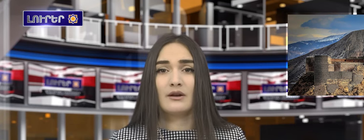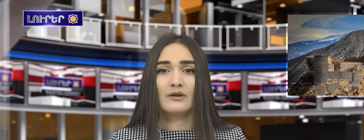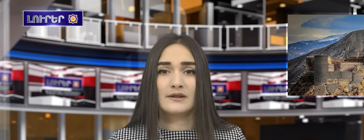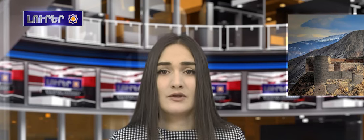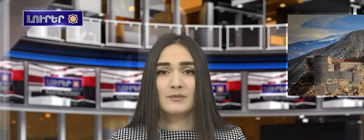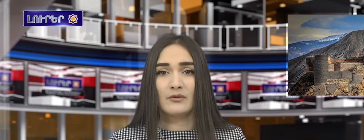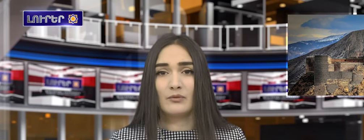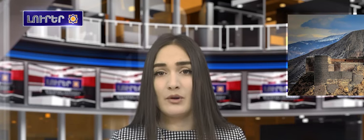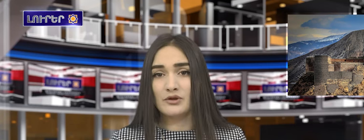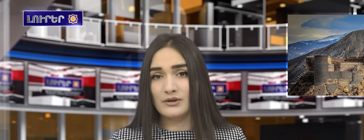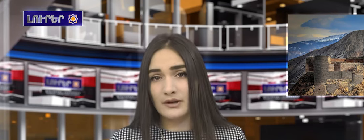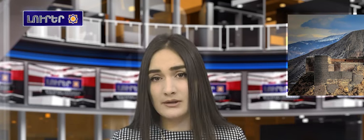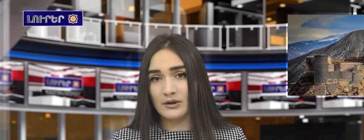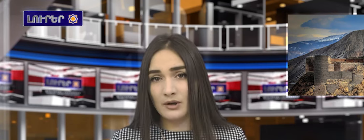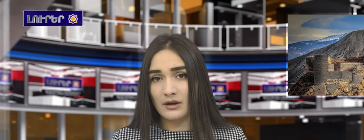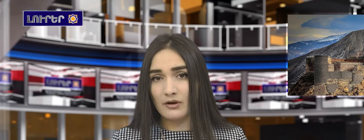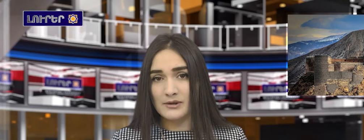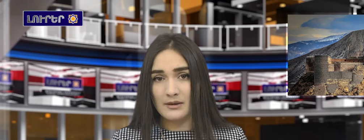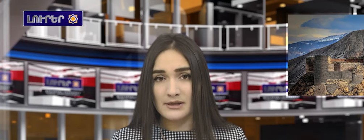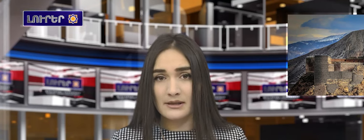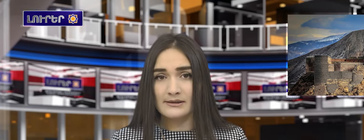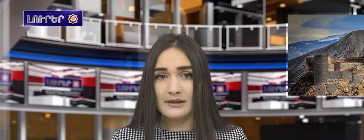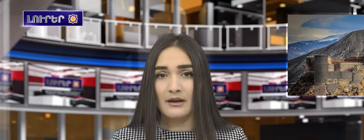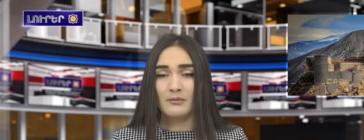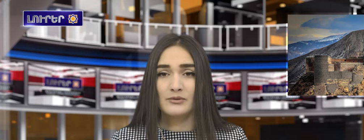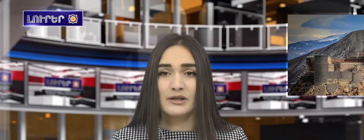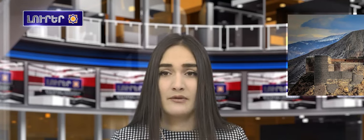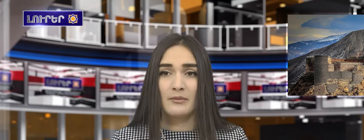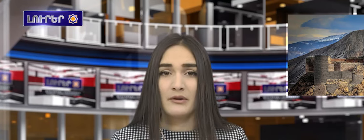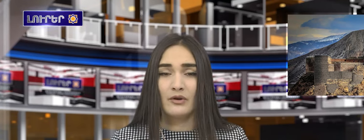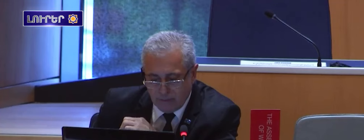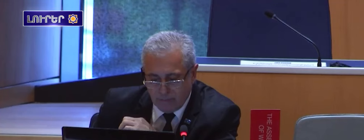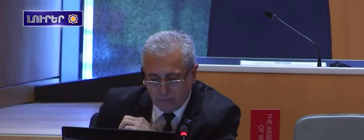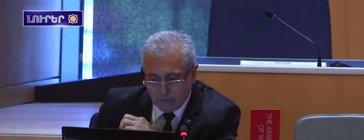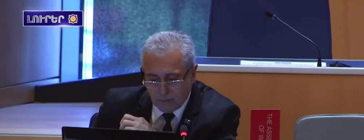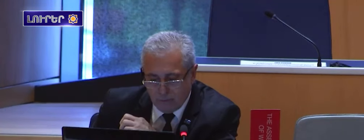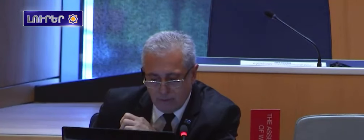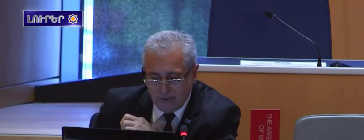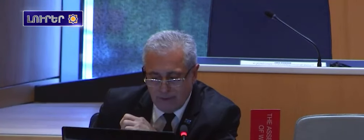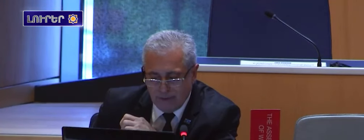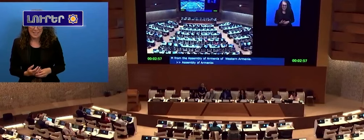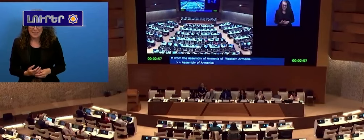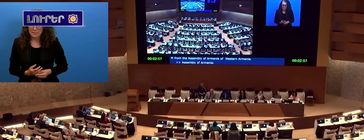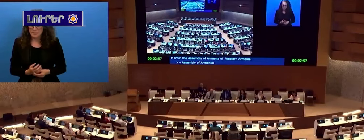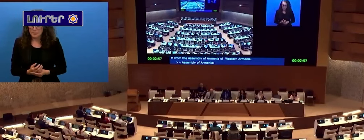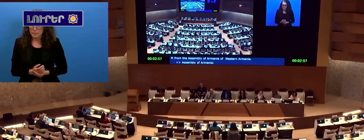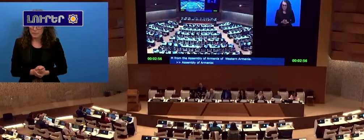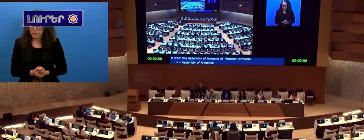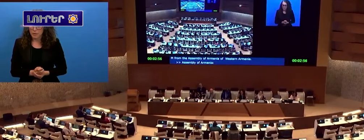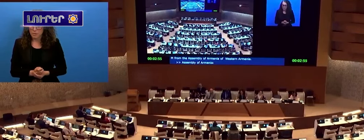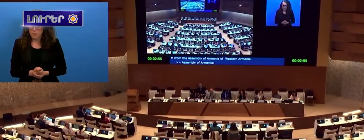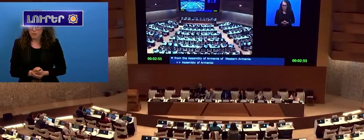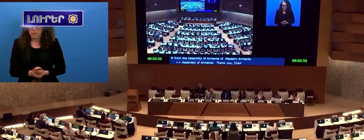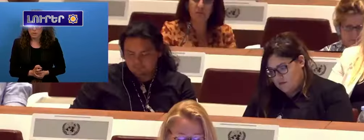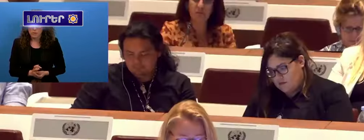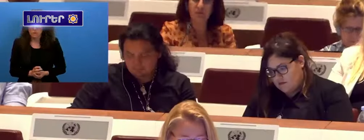ծիլիվիդինին ինքնագովազդավ չի զբաղվում Իրան միջոցով հեռարձակման գլխավորապես Արևմտյան Հայաստանը հանրապետությանը վերաբերվող քաղաքական ու ալիենթատեքստերը մինգել տարբեր խնդիրներ